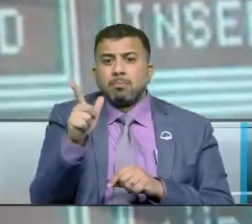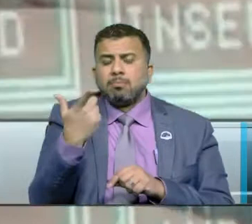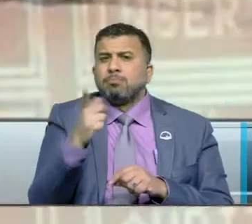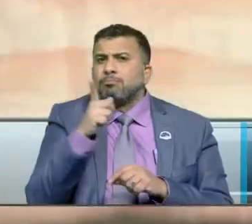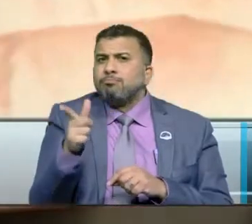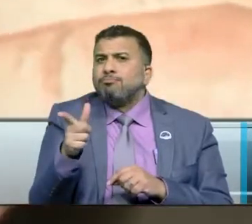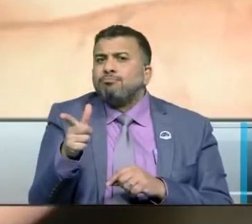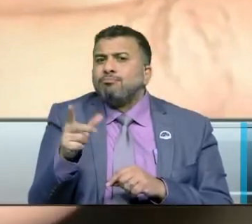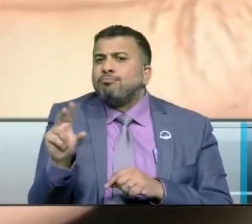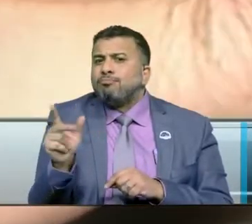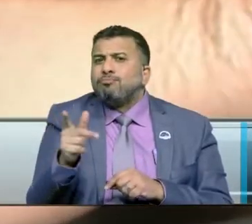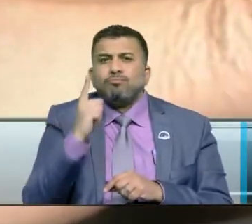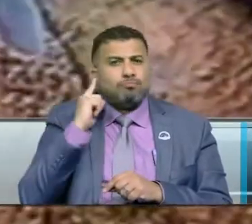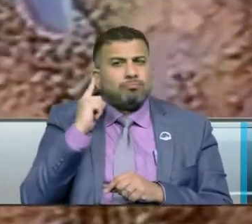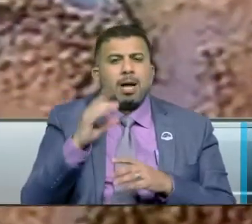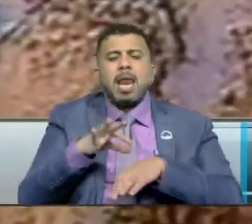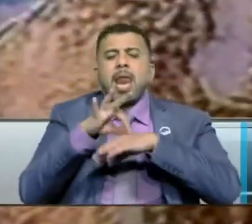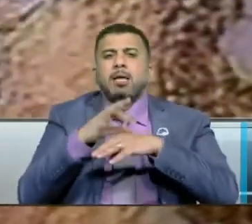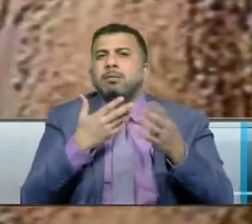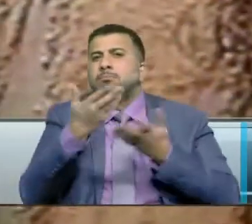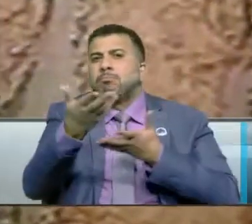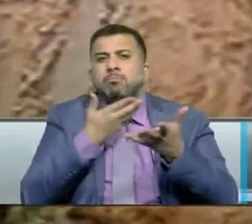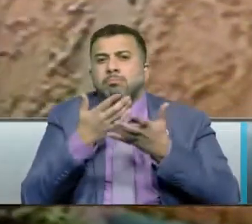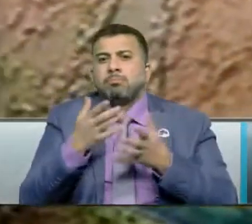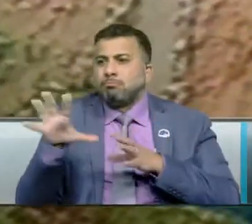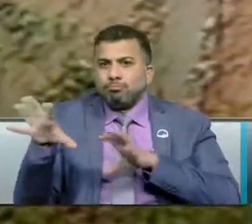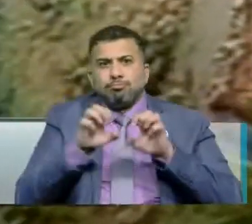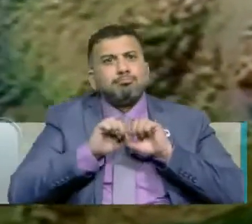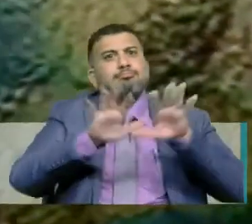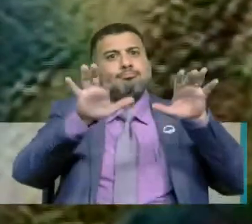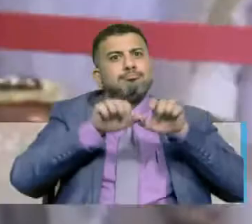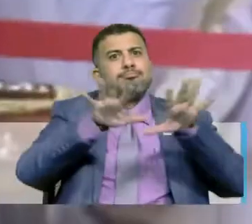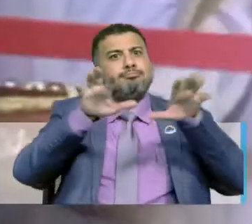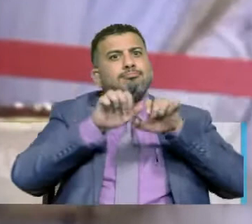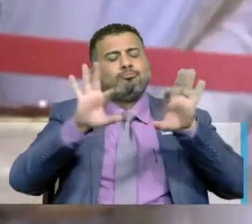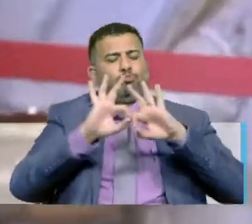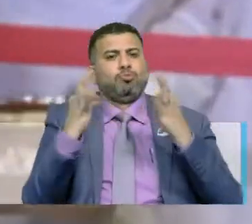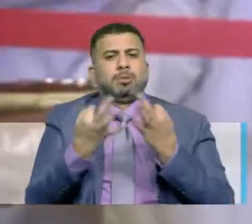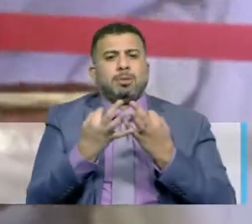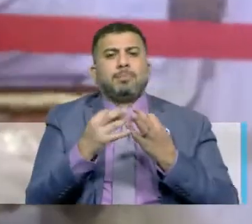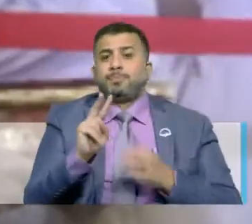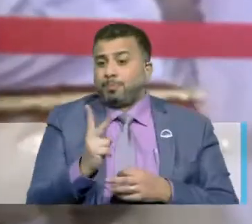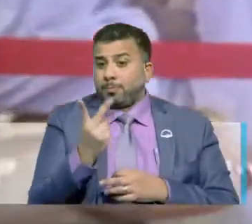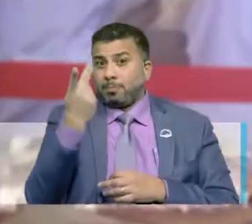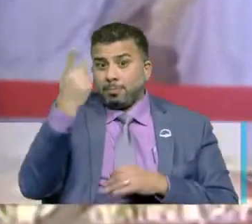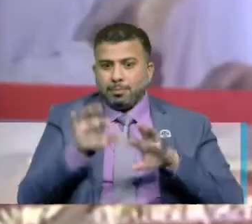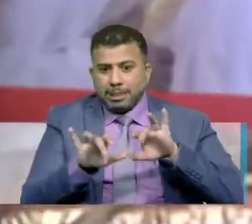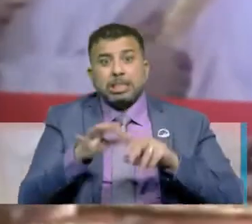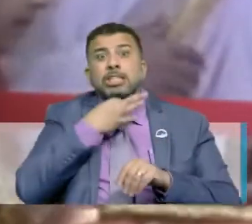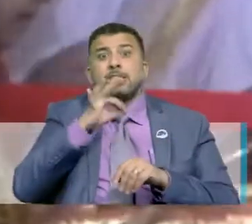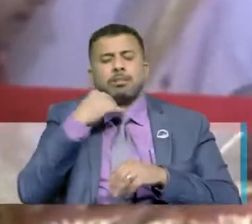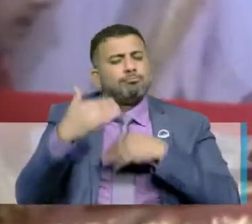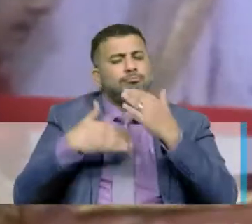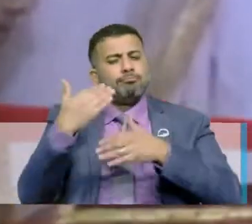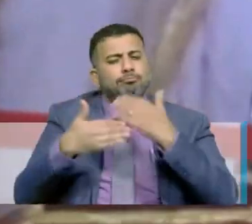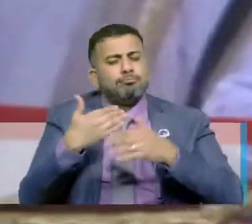وسيلة للتواصل مع الجمهور ونقل الرسائل المجتمعية. ومع التطور التقني الذي